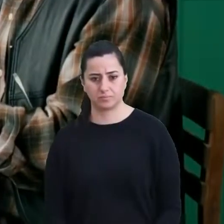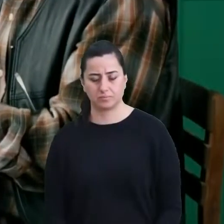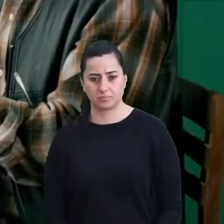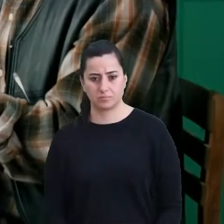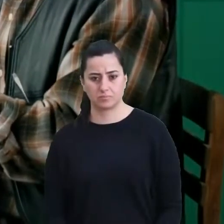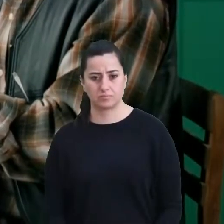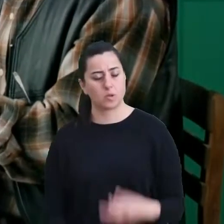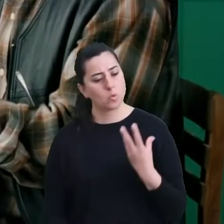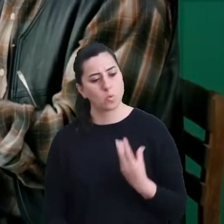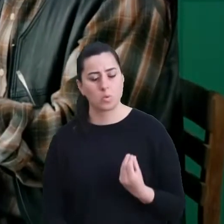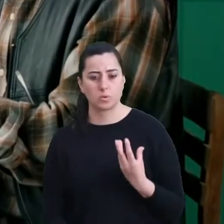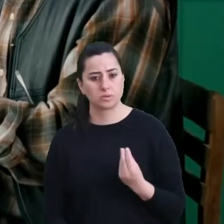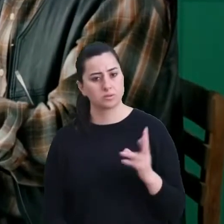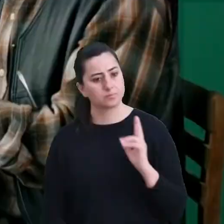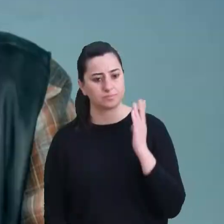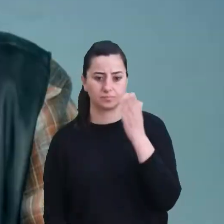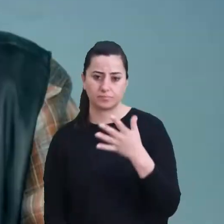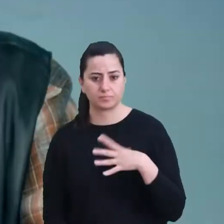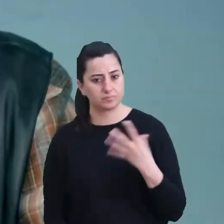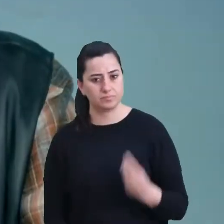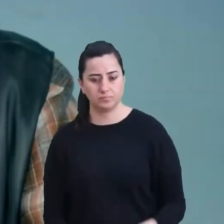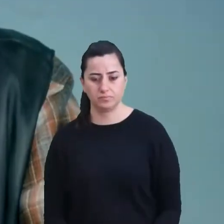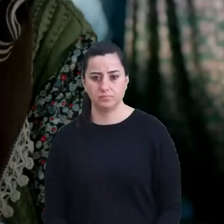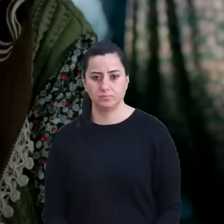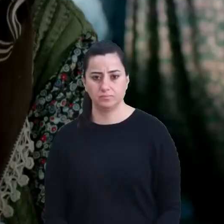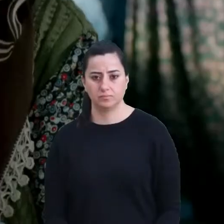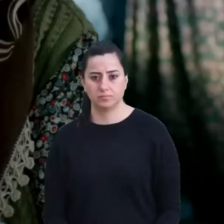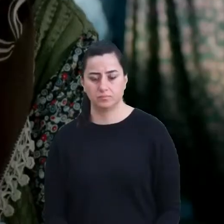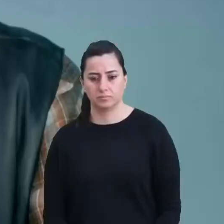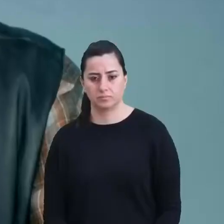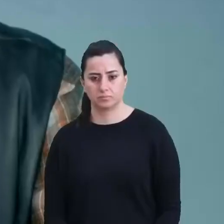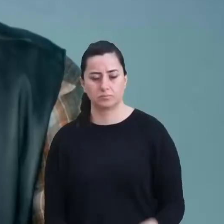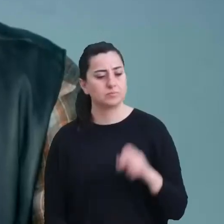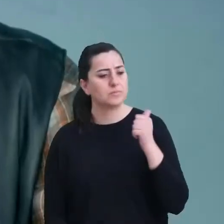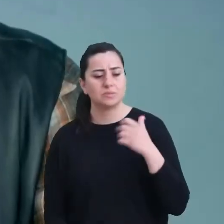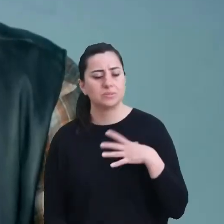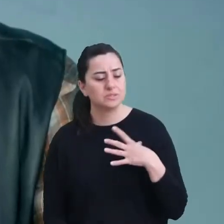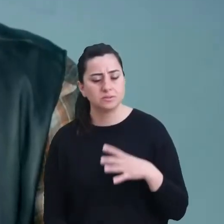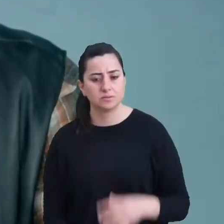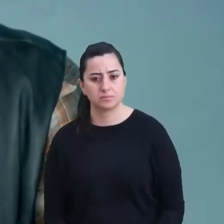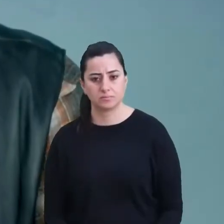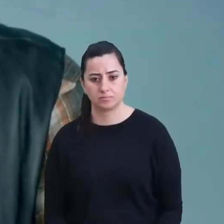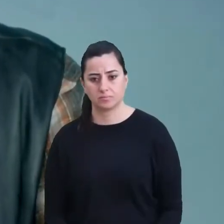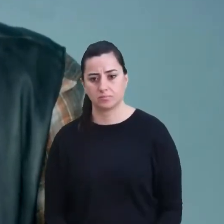Madem. Gidip isteyelim. Ne zaman istenecek şimdi bu kız?